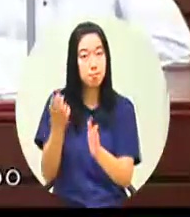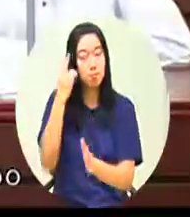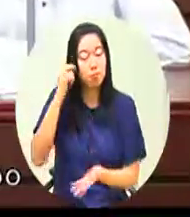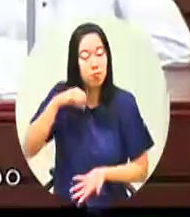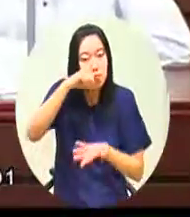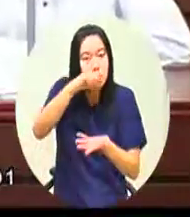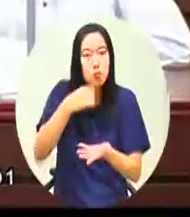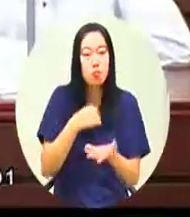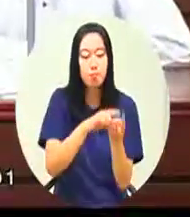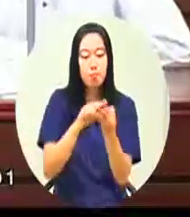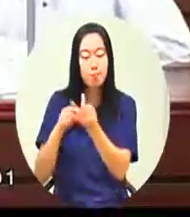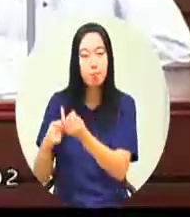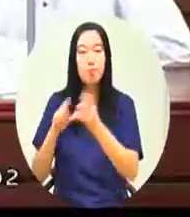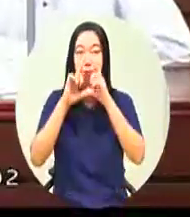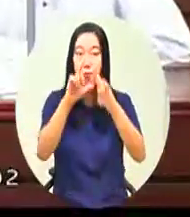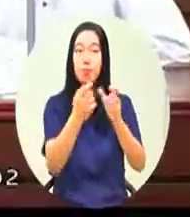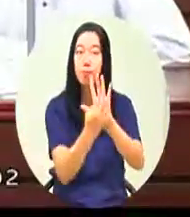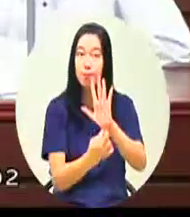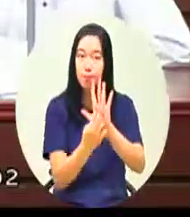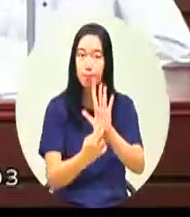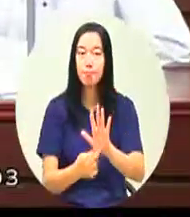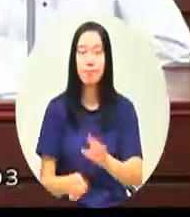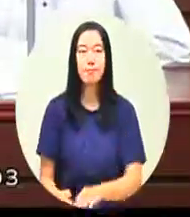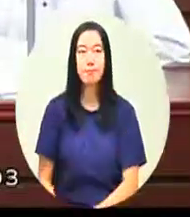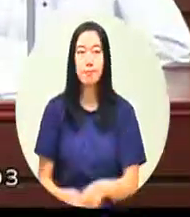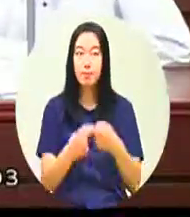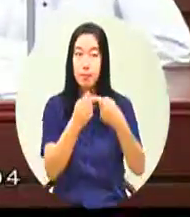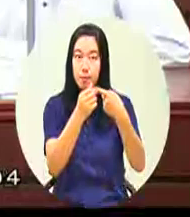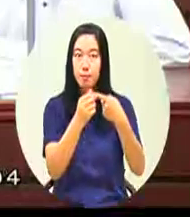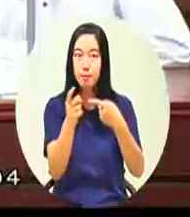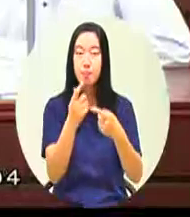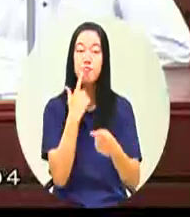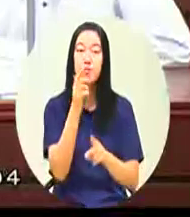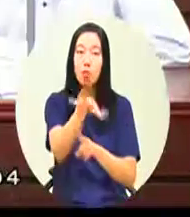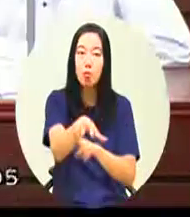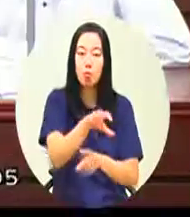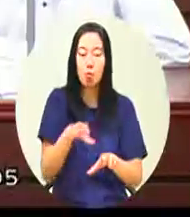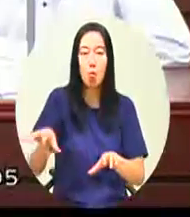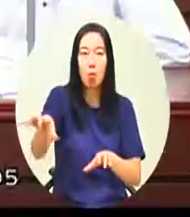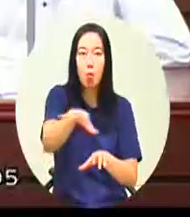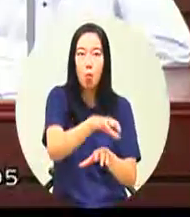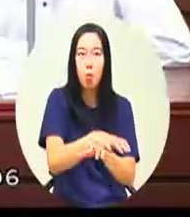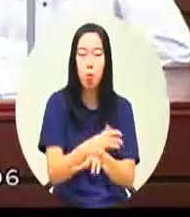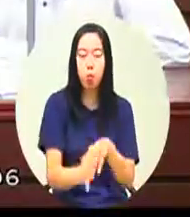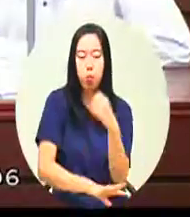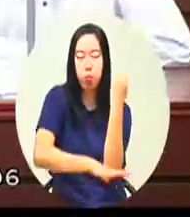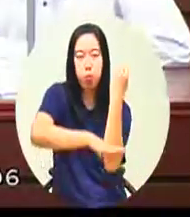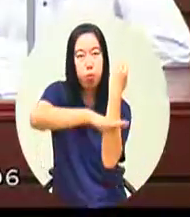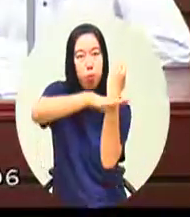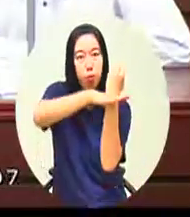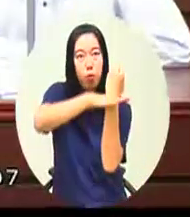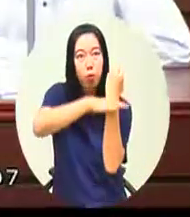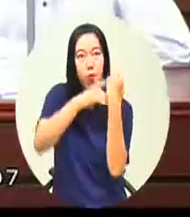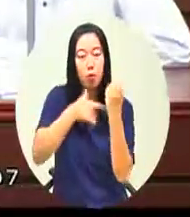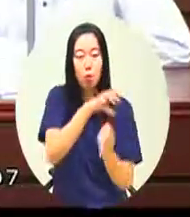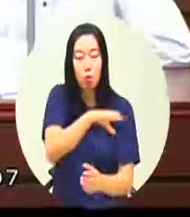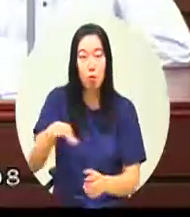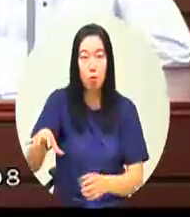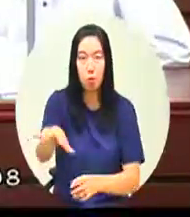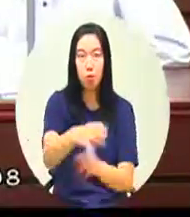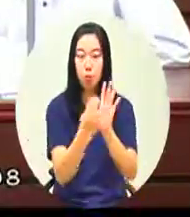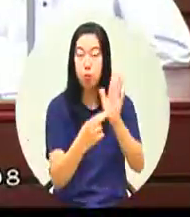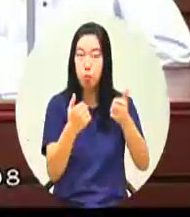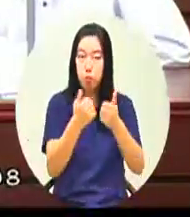题，我一一做答复。那第一个就是刚刚提到整个美浓地区的淹水这个部分，其实我们在地方说明会有提到